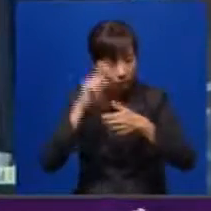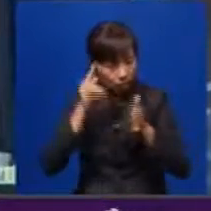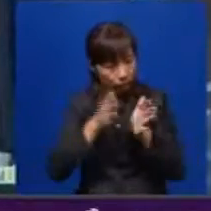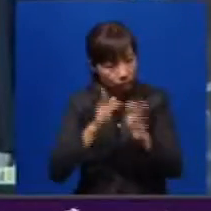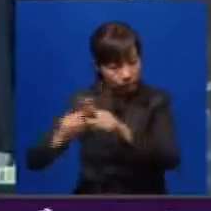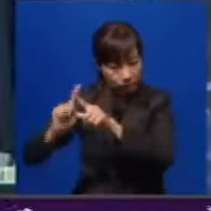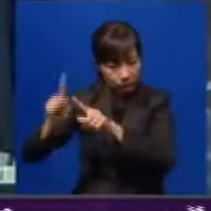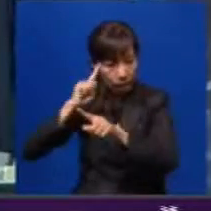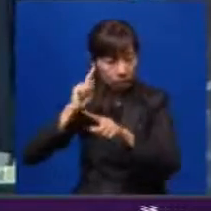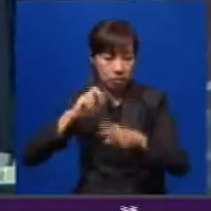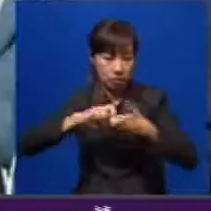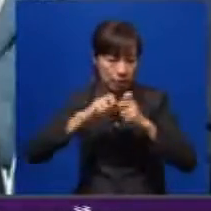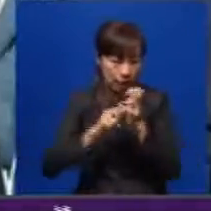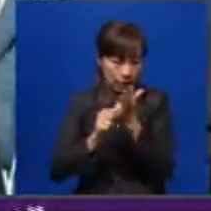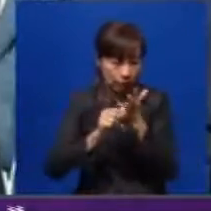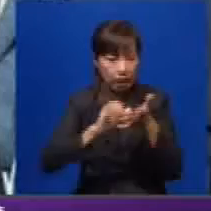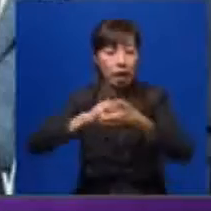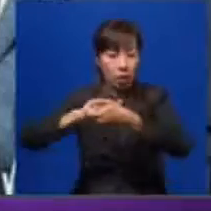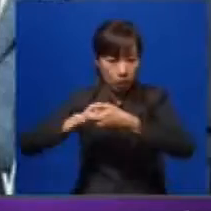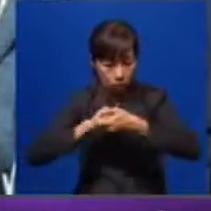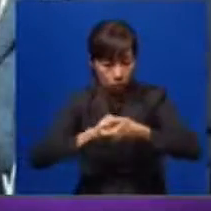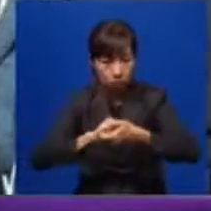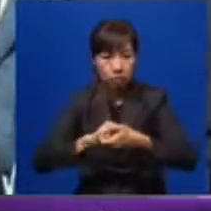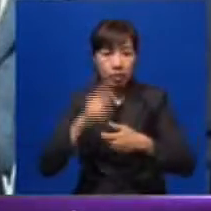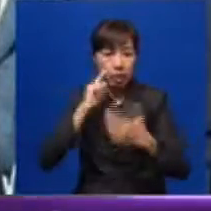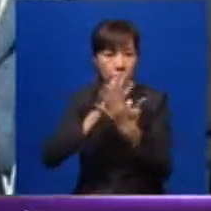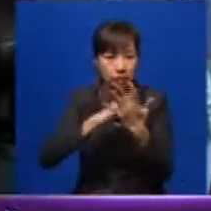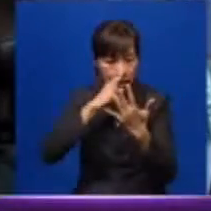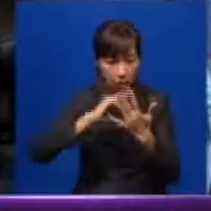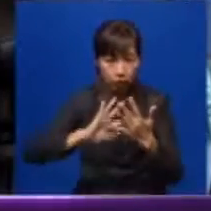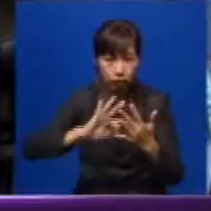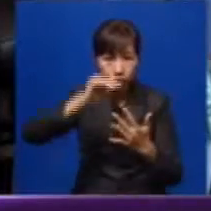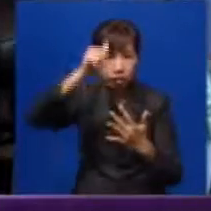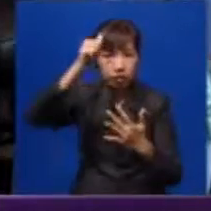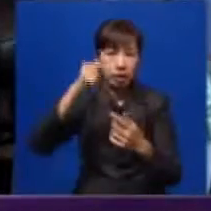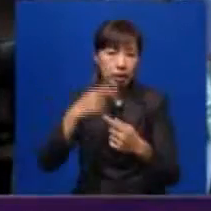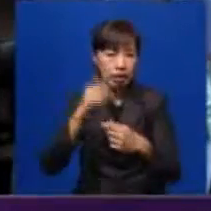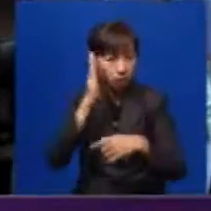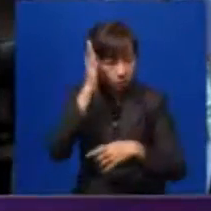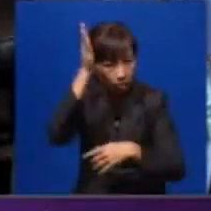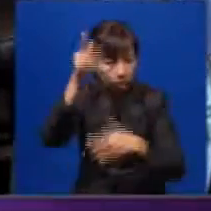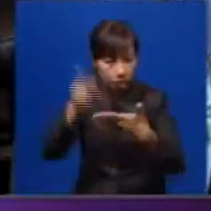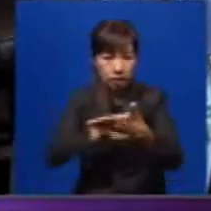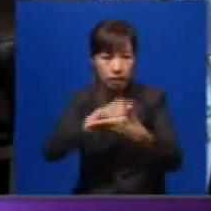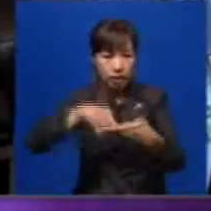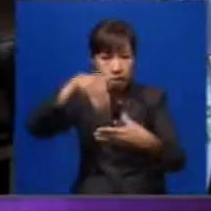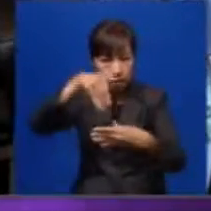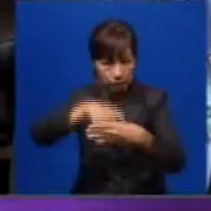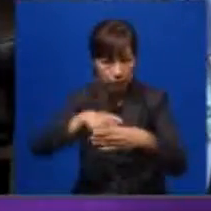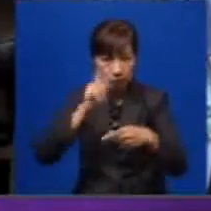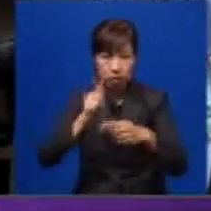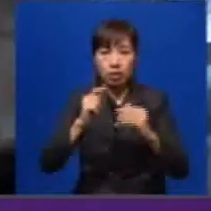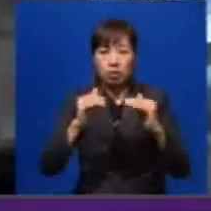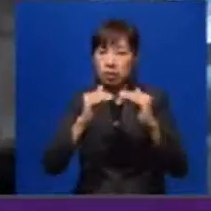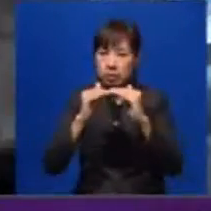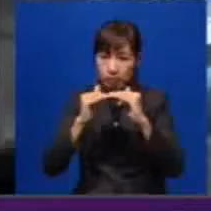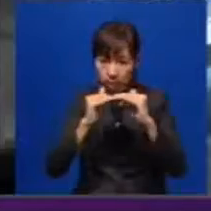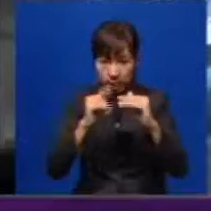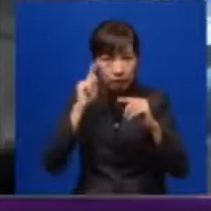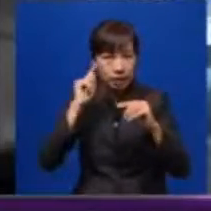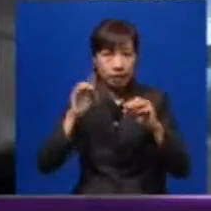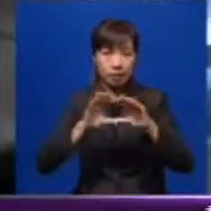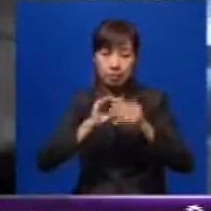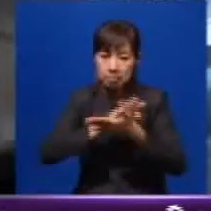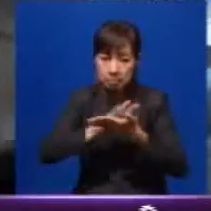เดินหน้าประเทศเพื่อเตรียมการเข้าไปมีส่วนร่วมในการปฏิรูปและนำไปสู่การเลือกตั้งที่บริสุทธิ์ยุติธรรมต่อไปใน